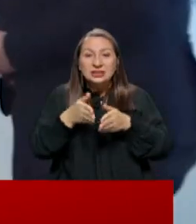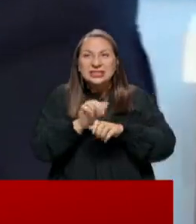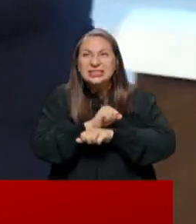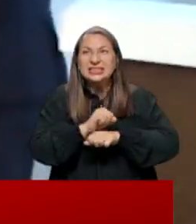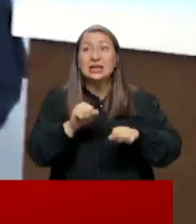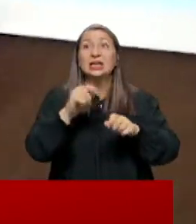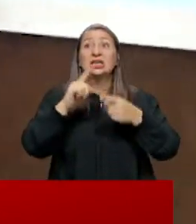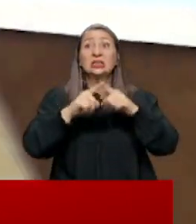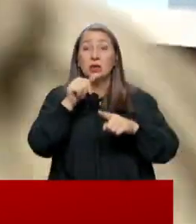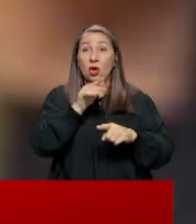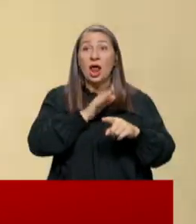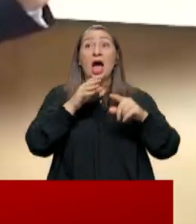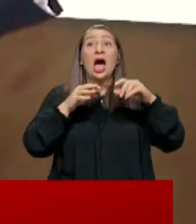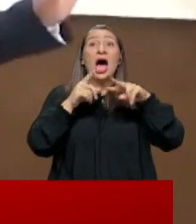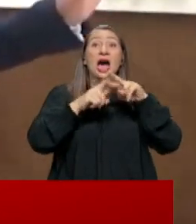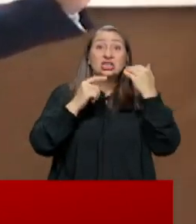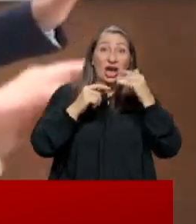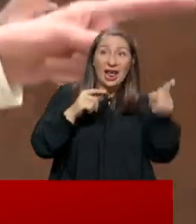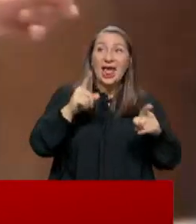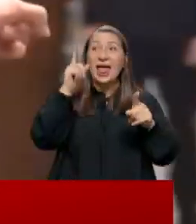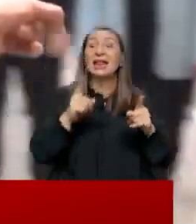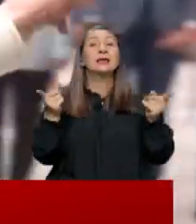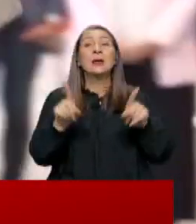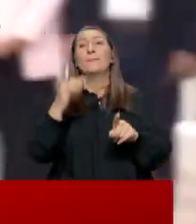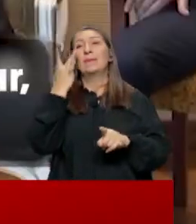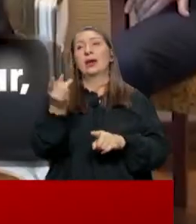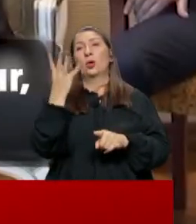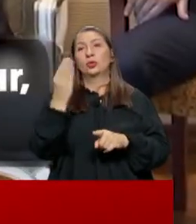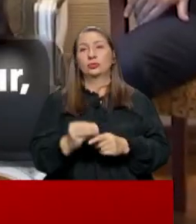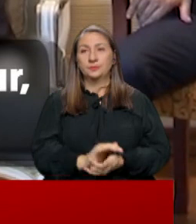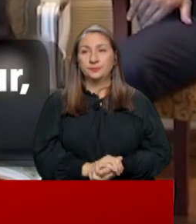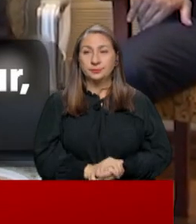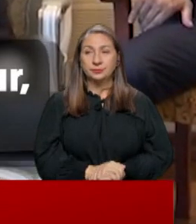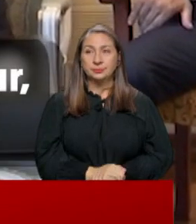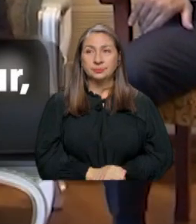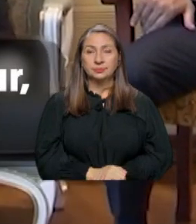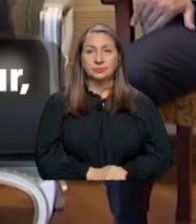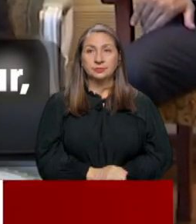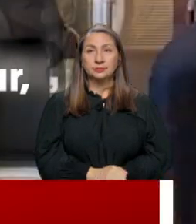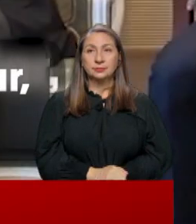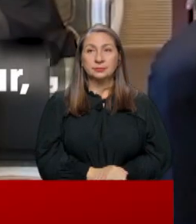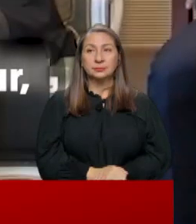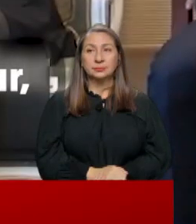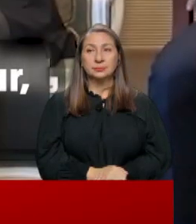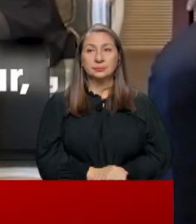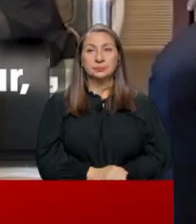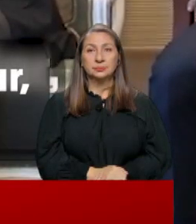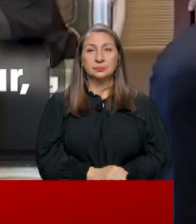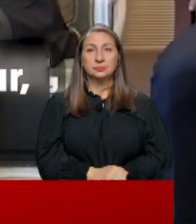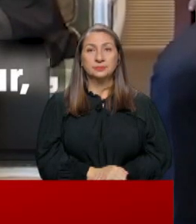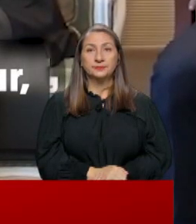sonrasında Kılıçdaroğlu-Akşener ilk temasının adresi de belli oldu. Zorlu bir süreçten geçiriyor Türkiye. Evet.